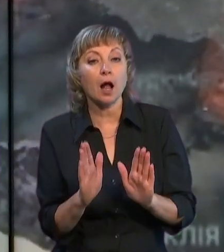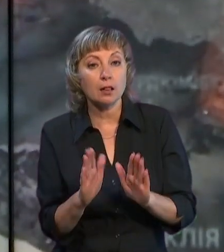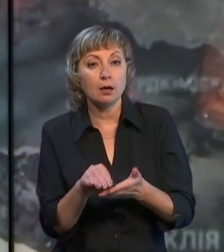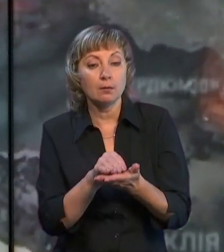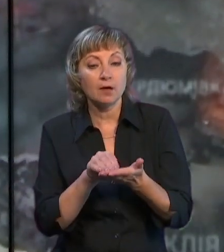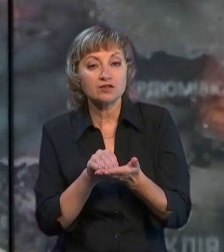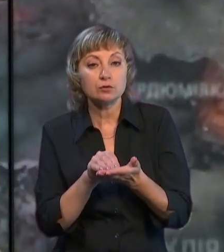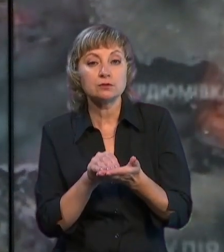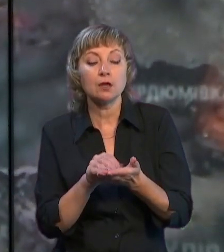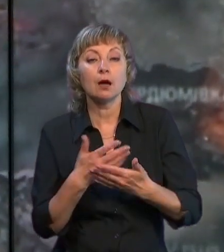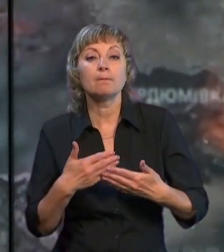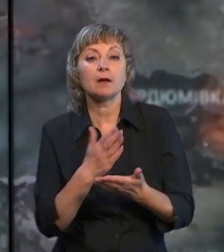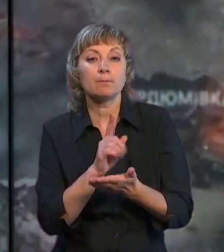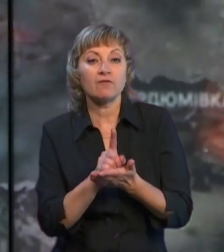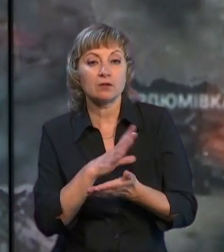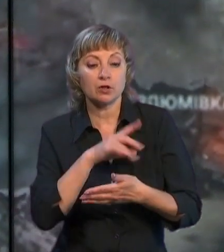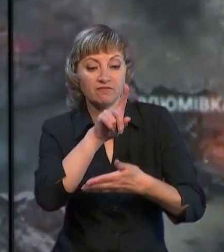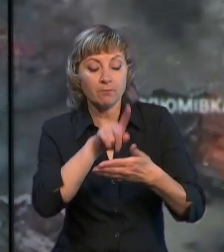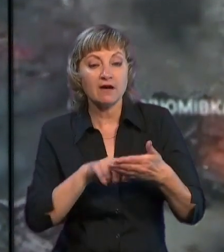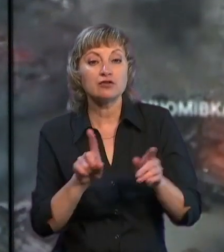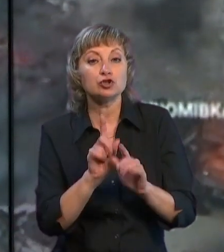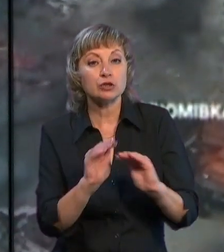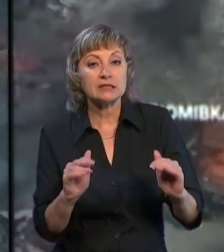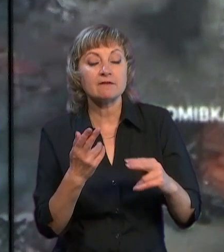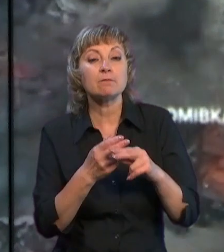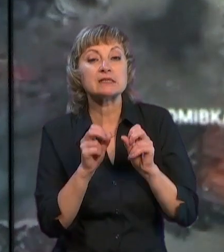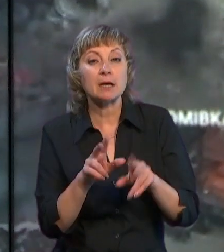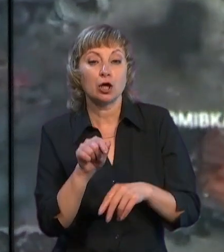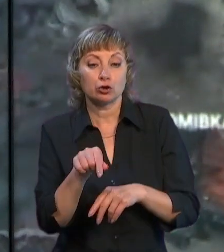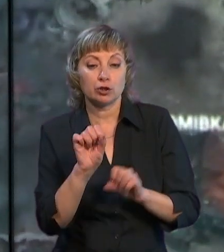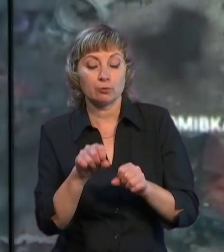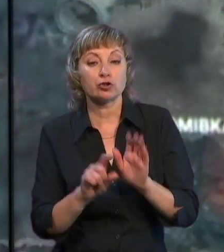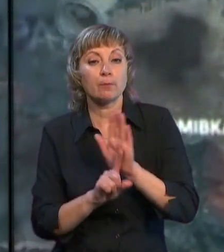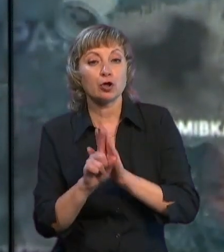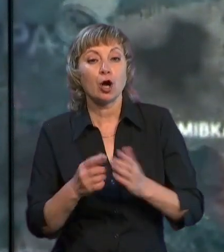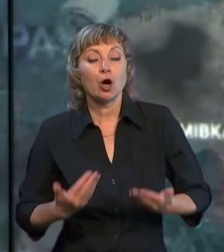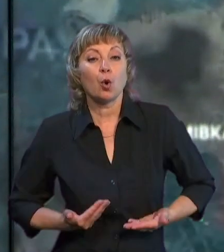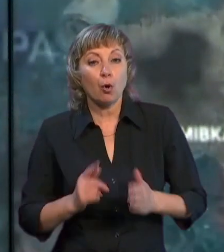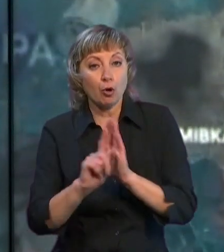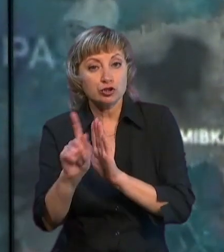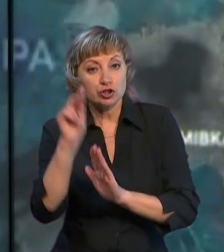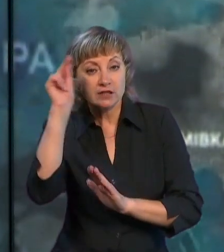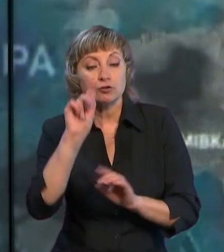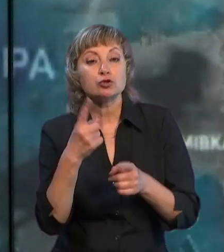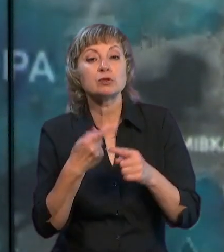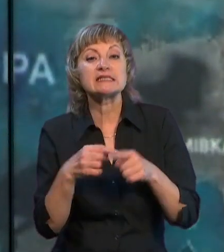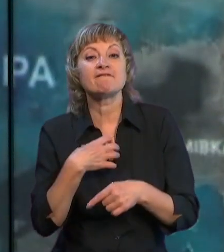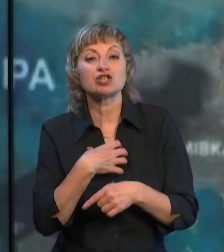повторюся, ми маємо бути впевнені, що діти у безпеці, і тільки тоді можна розпочинати очне навчання. Чому це